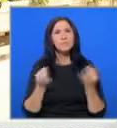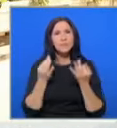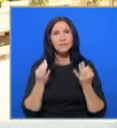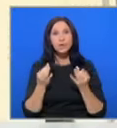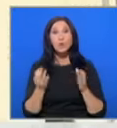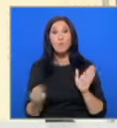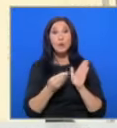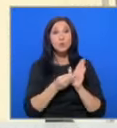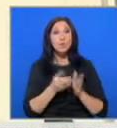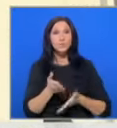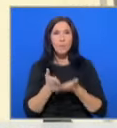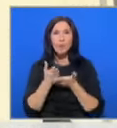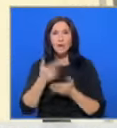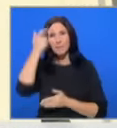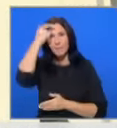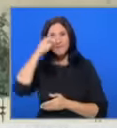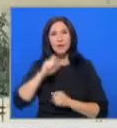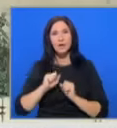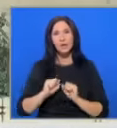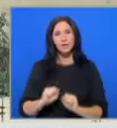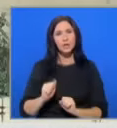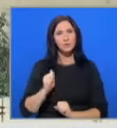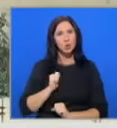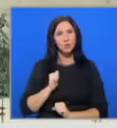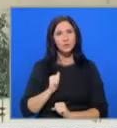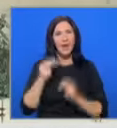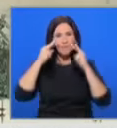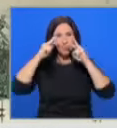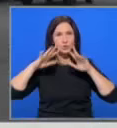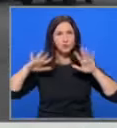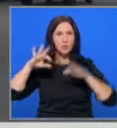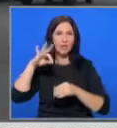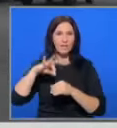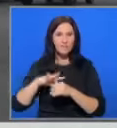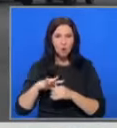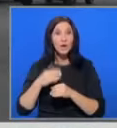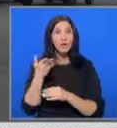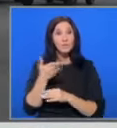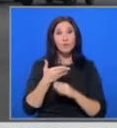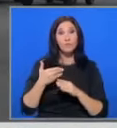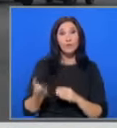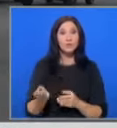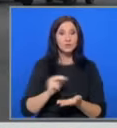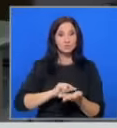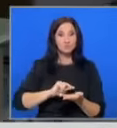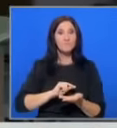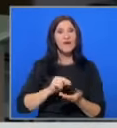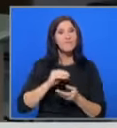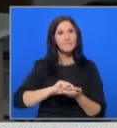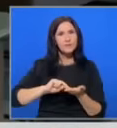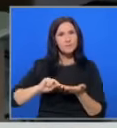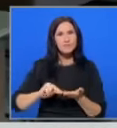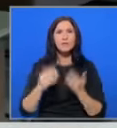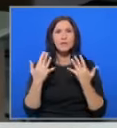Специализирано приложение ще помага на МВР да гарантира сигурността и прозрачността на вота. В него вече са въведени данни за